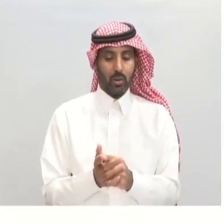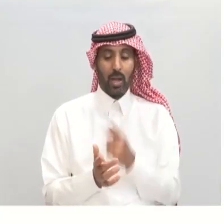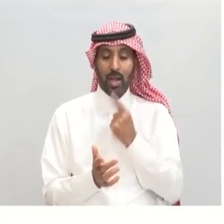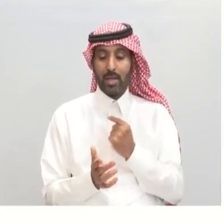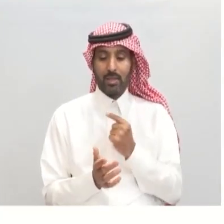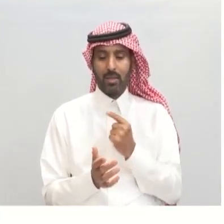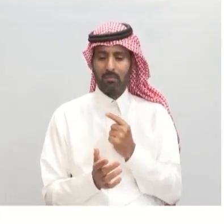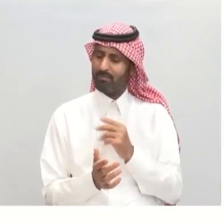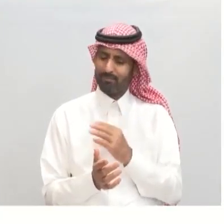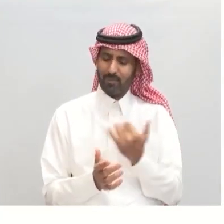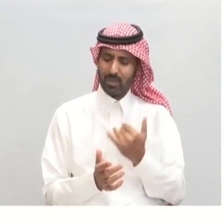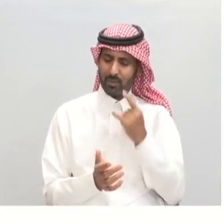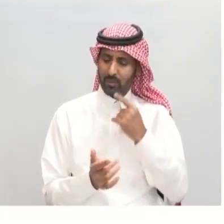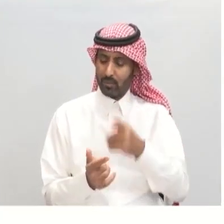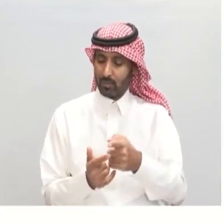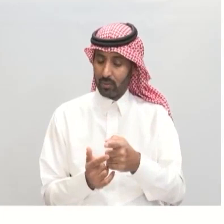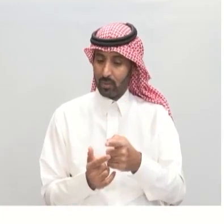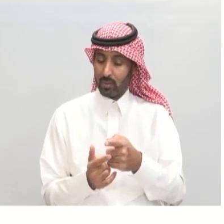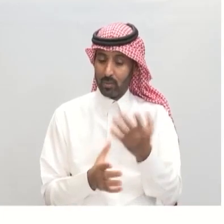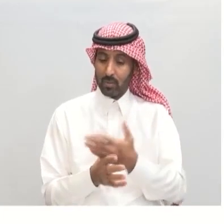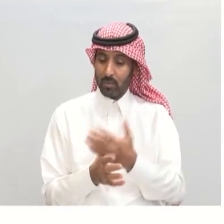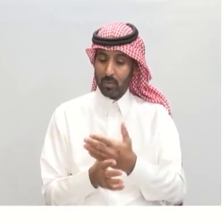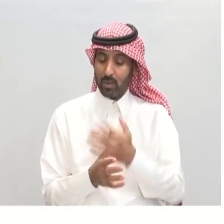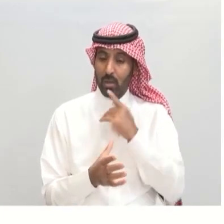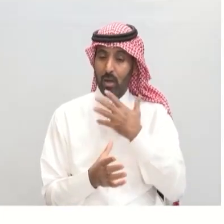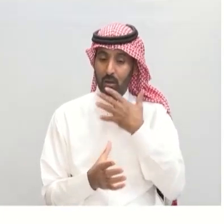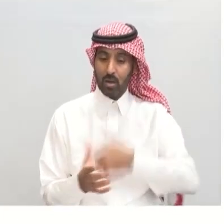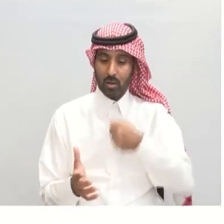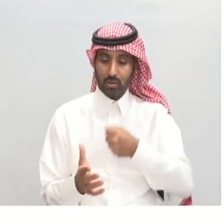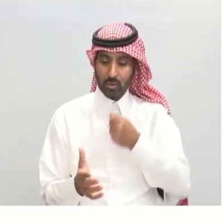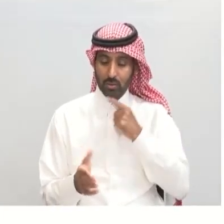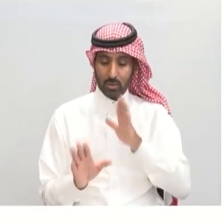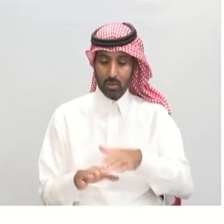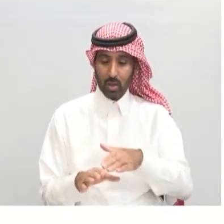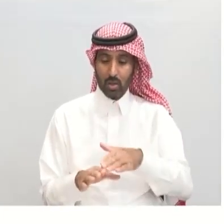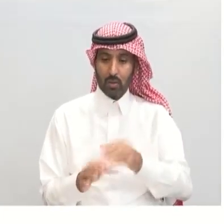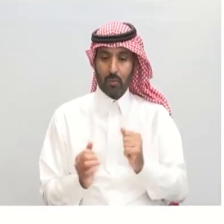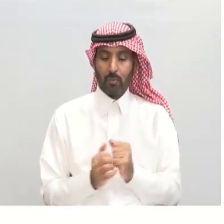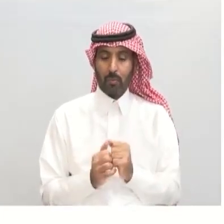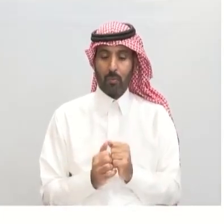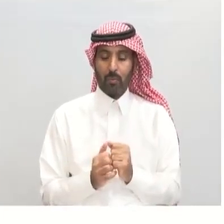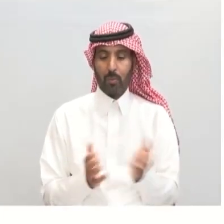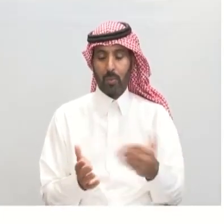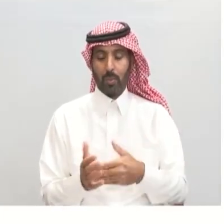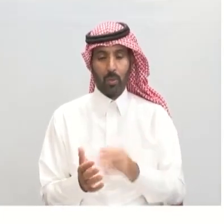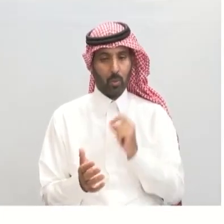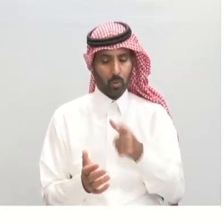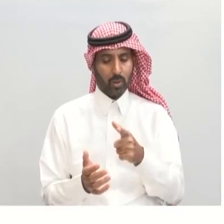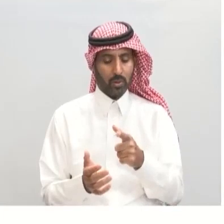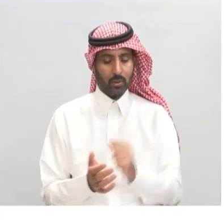ان الح لم تدعو الى ذلك بخلاف عهد ابي بكر وعثمان فقد وجدت الدوع الى ذلك ختاما ما